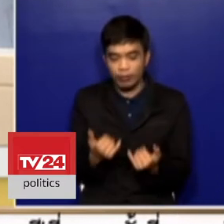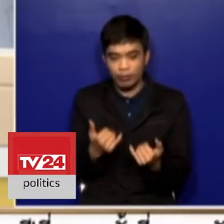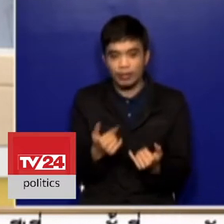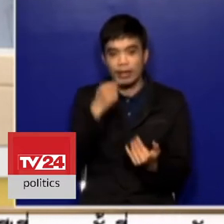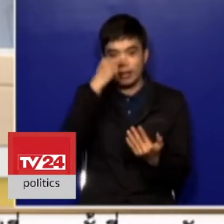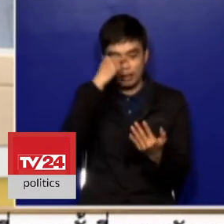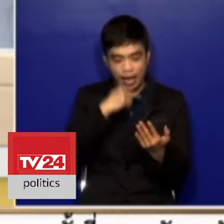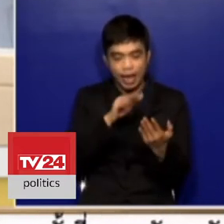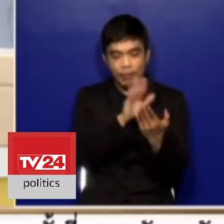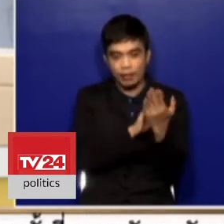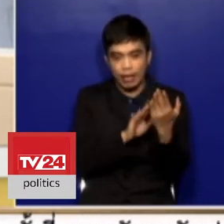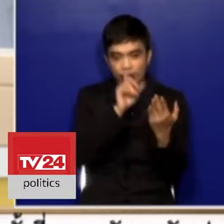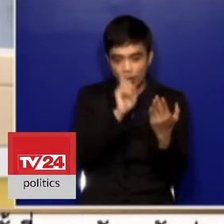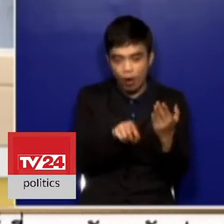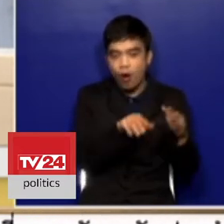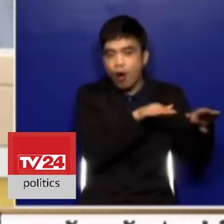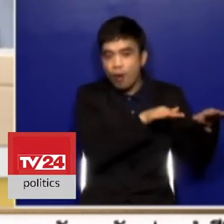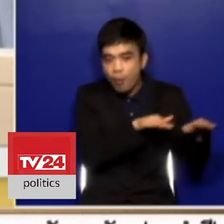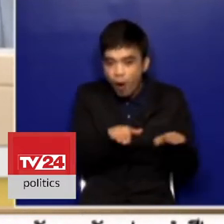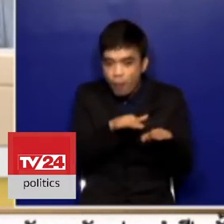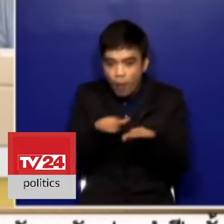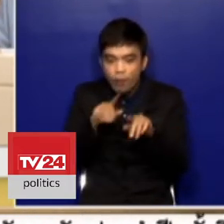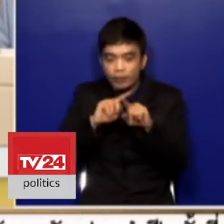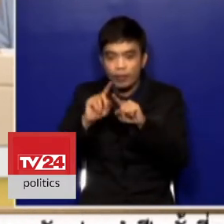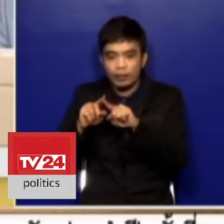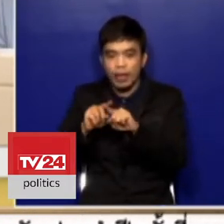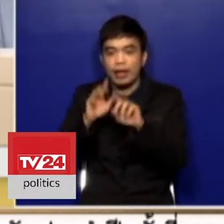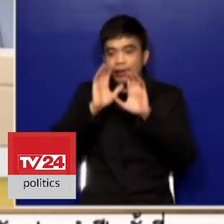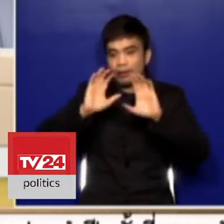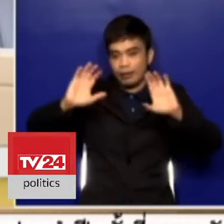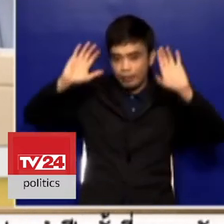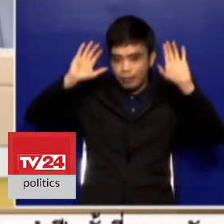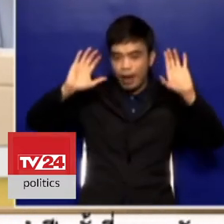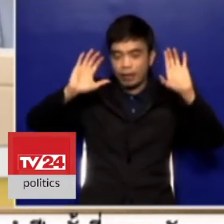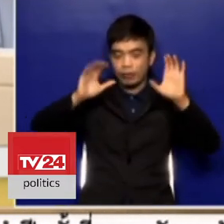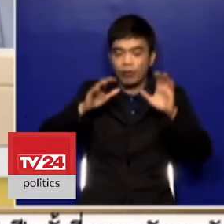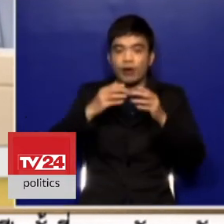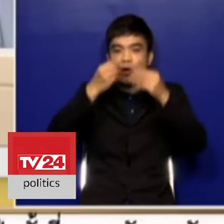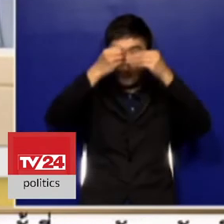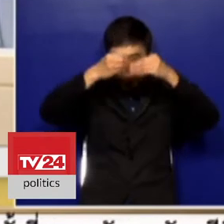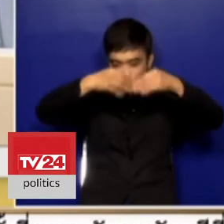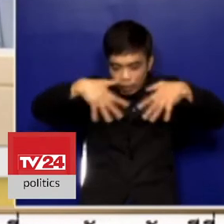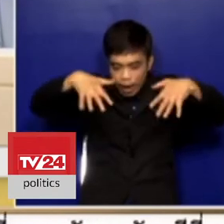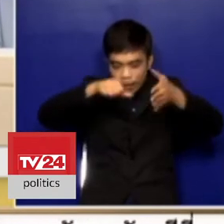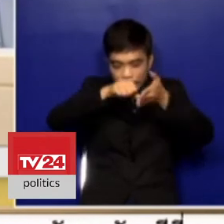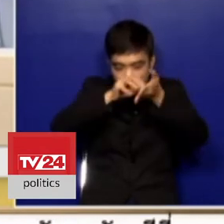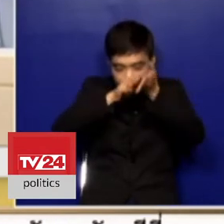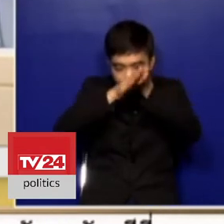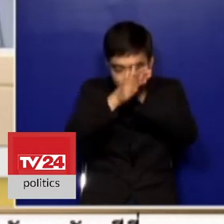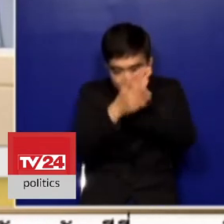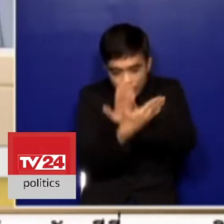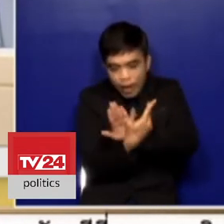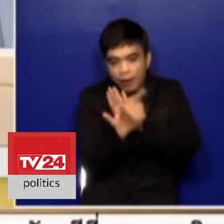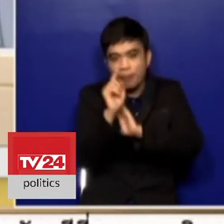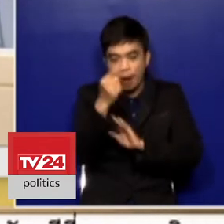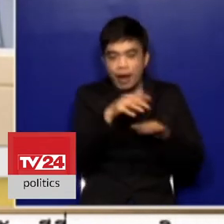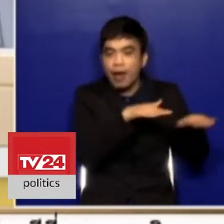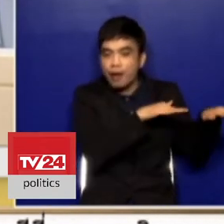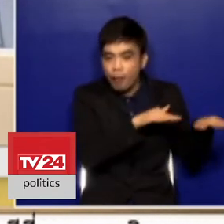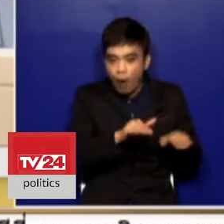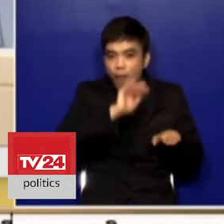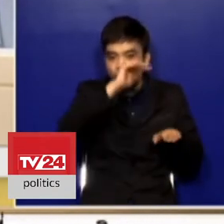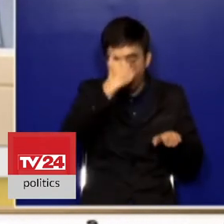เตรียมความพร้อมในหลายด้านรัฐบาลจะต้องผลักดันให้เกิดการปรับโครงสร้างภายในประเทศเพื่อสร้างความพร้อมทางการแข่งขัน